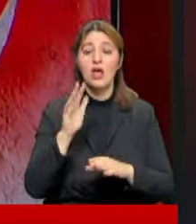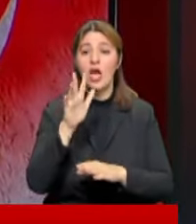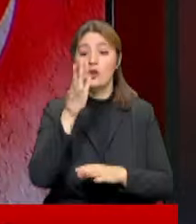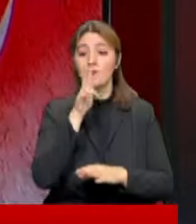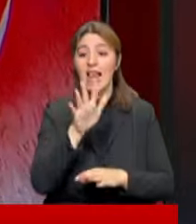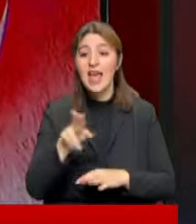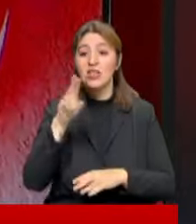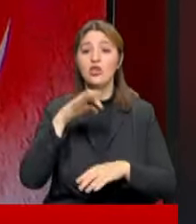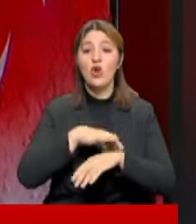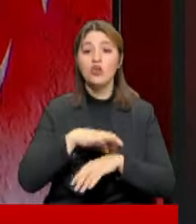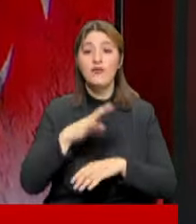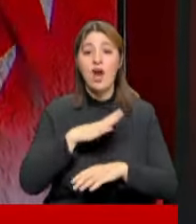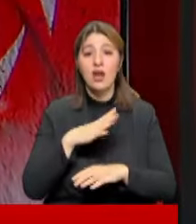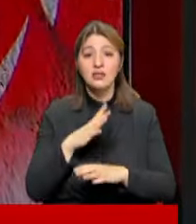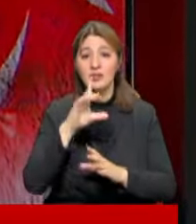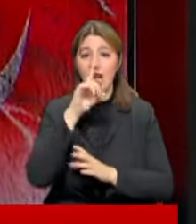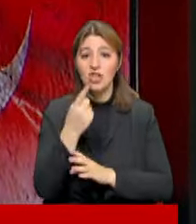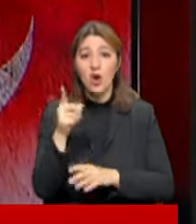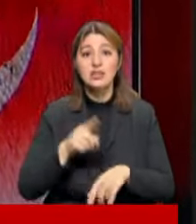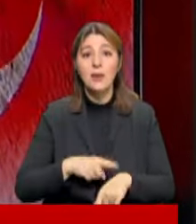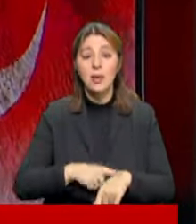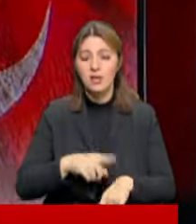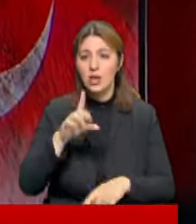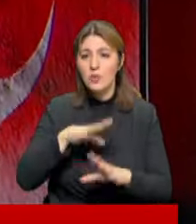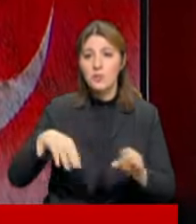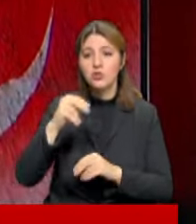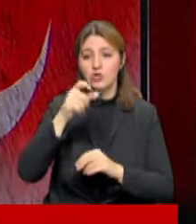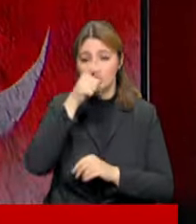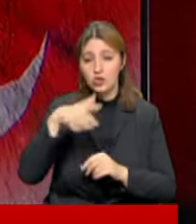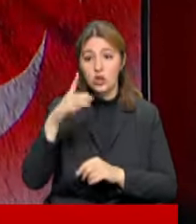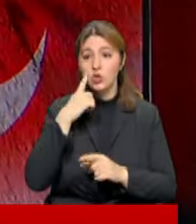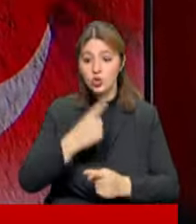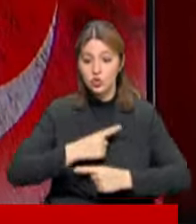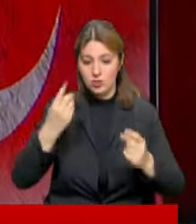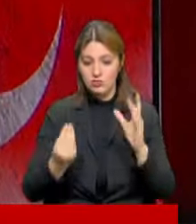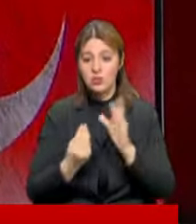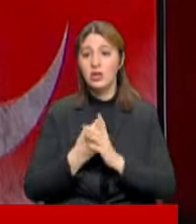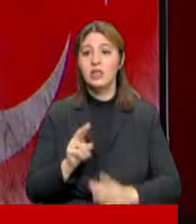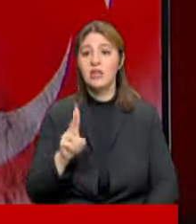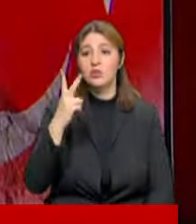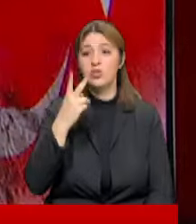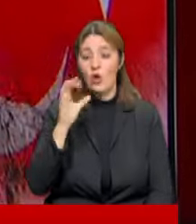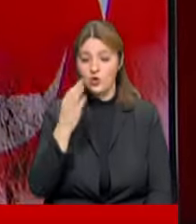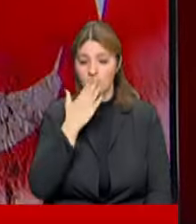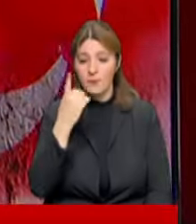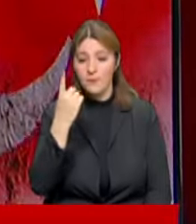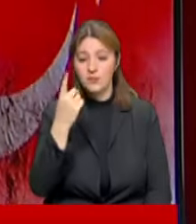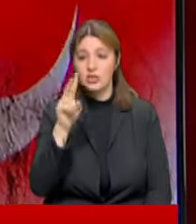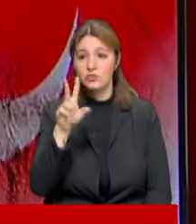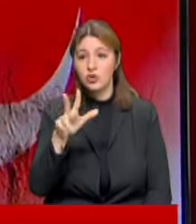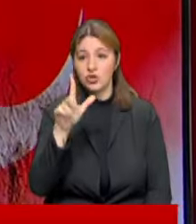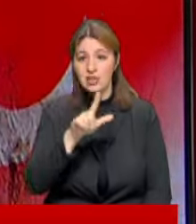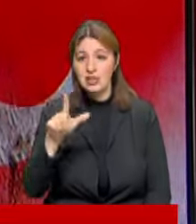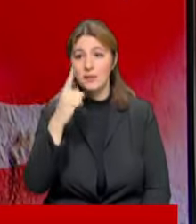Türkiye'de Cumhuriyet ilan edildiğinde Bütün Türkiye'de Cumhuriyet ilan edildiğinde 72 Ortaokul 23 lise bir üniversite